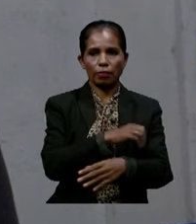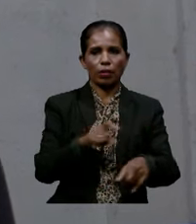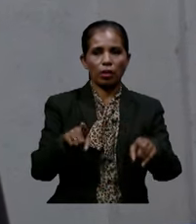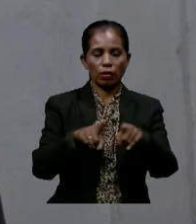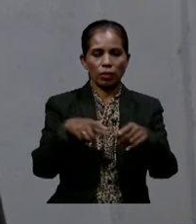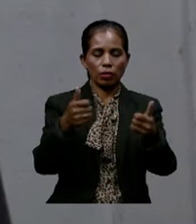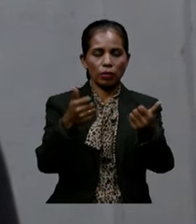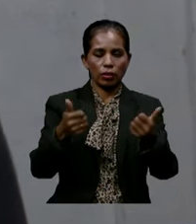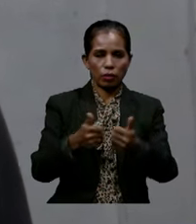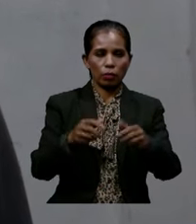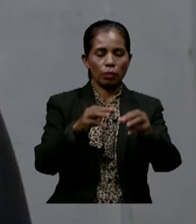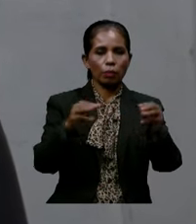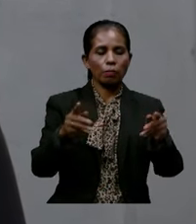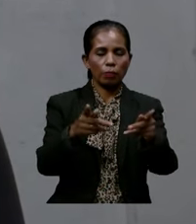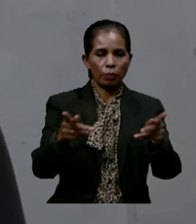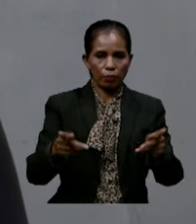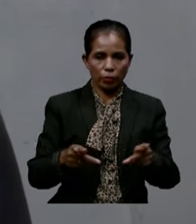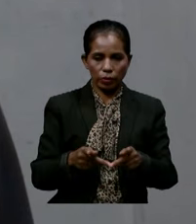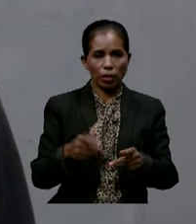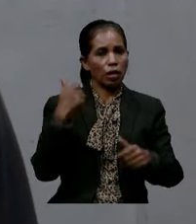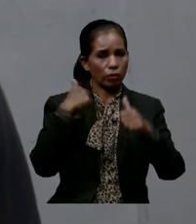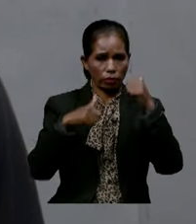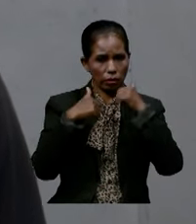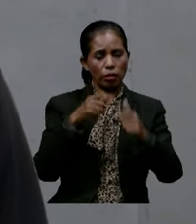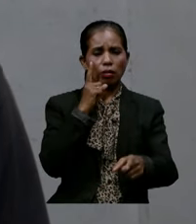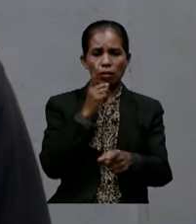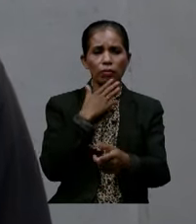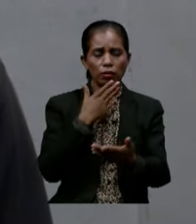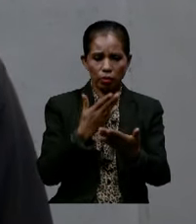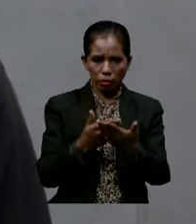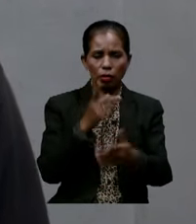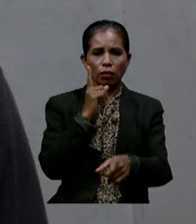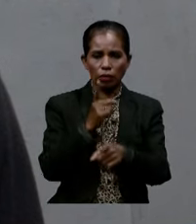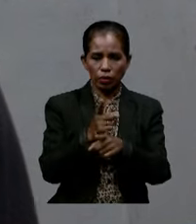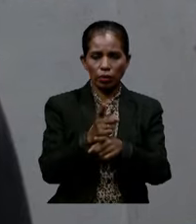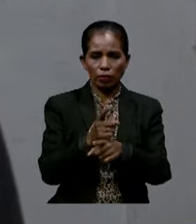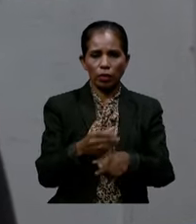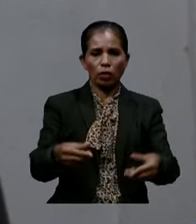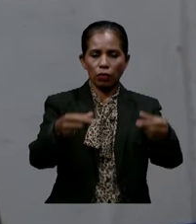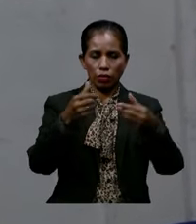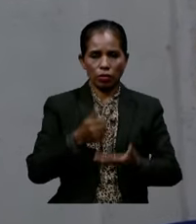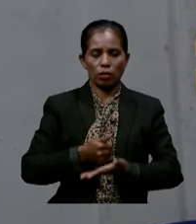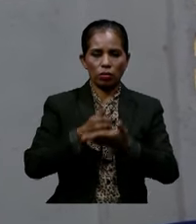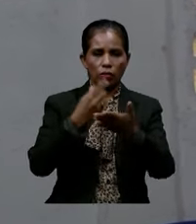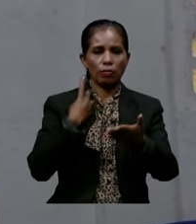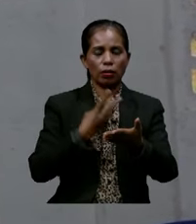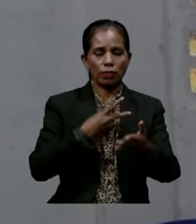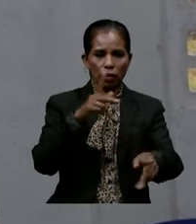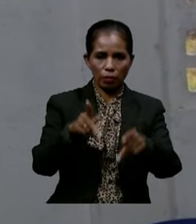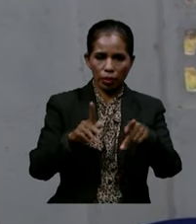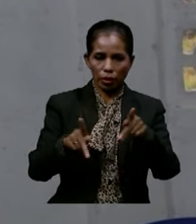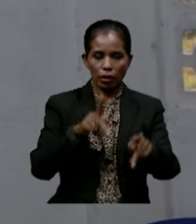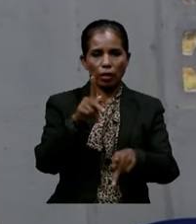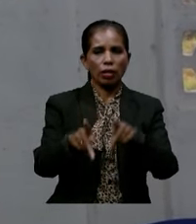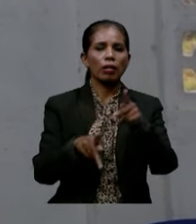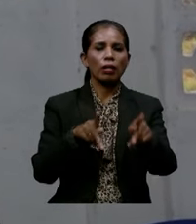posto usu orgulho tamba aktividade nane dia kalhalima mai ko apui ba amnia komunidade liuliu